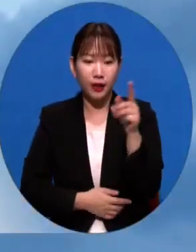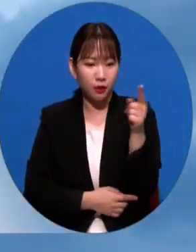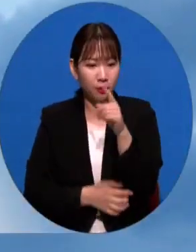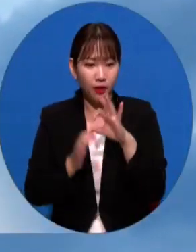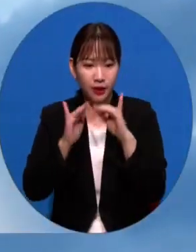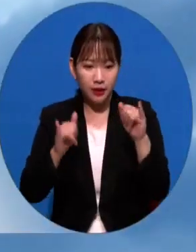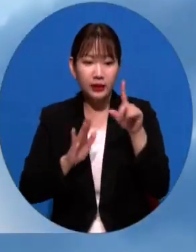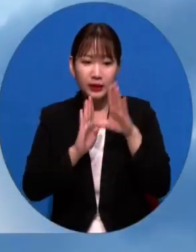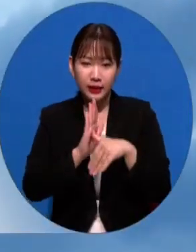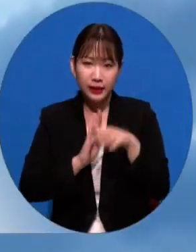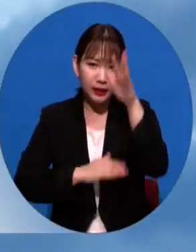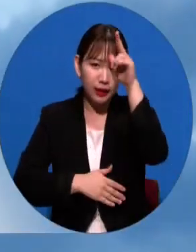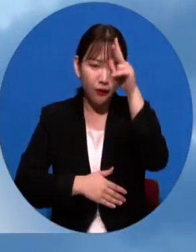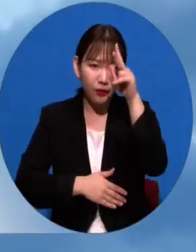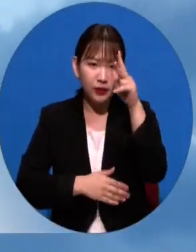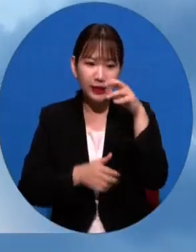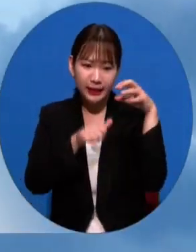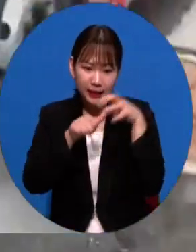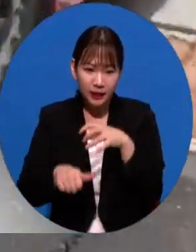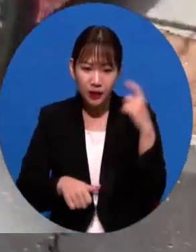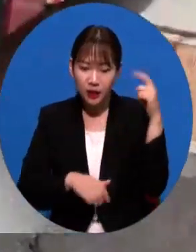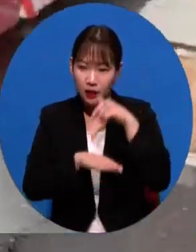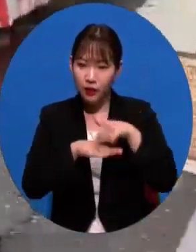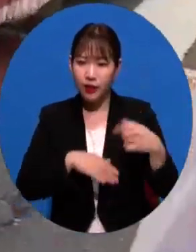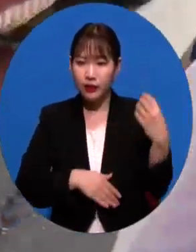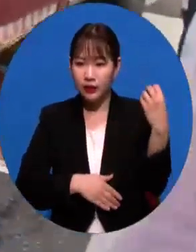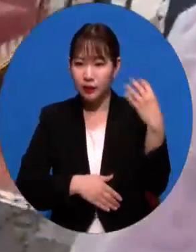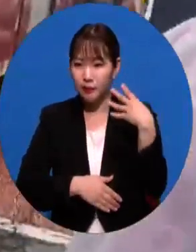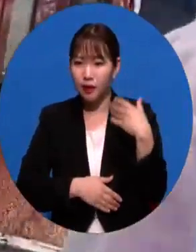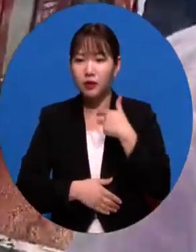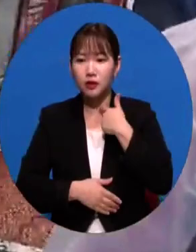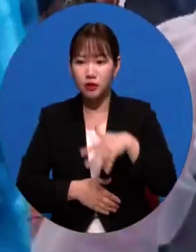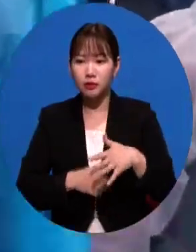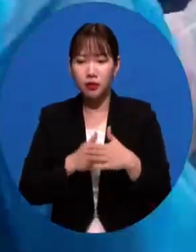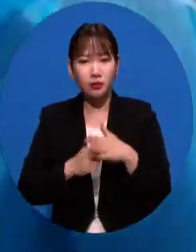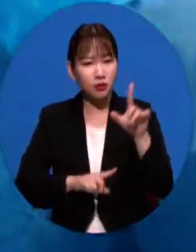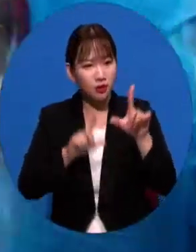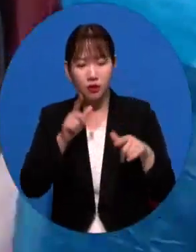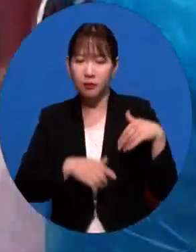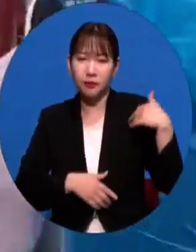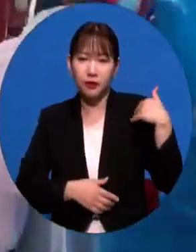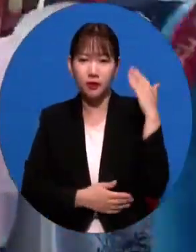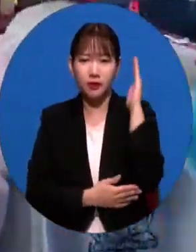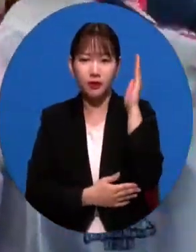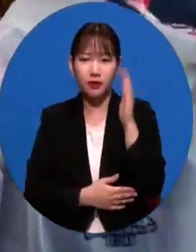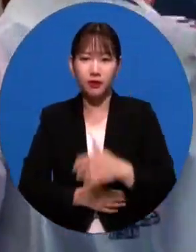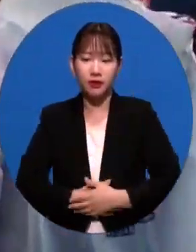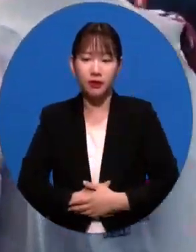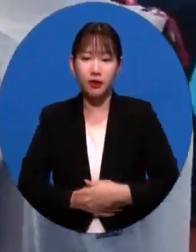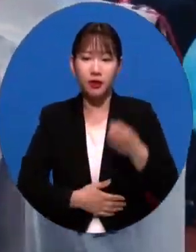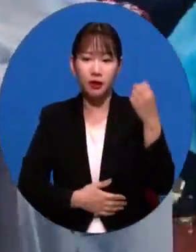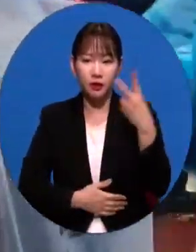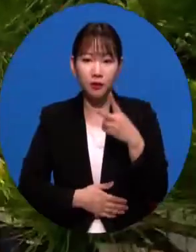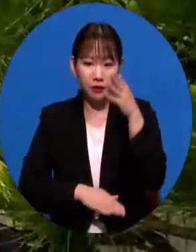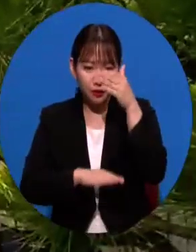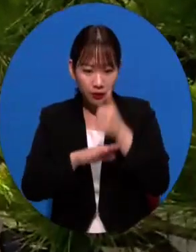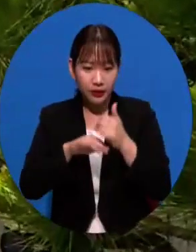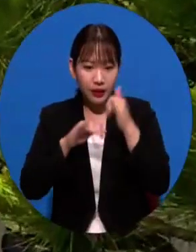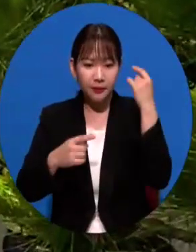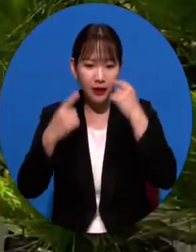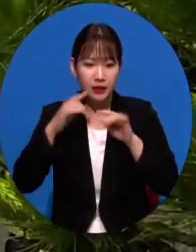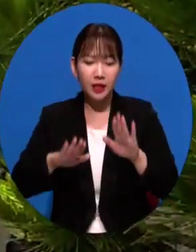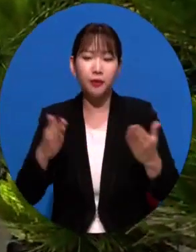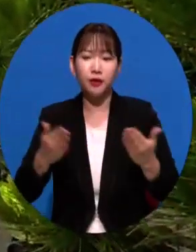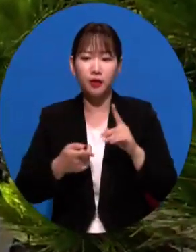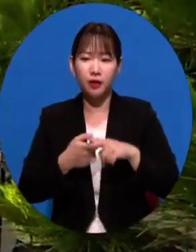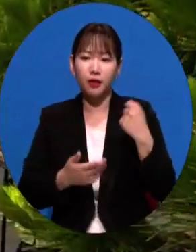당시 경찰의 진압 계획을 듣지 못했다며 해당 상황을 예측할 수 없었다고 밝혔습니다. 또 결과적으로 사람이 다친 이번